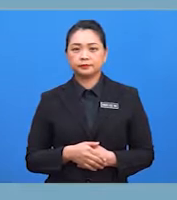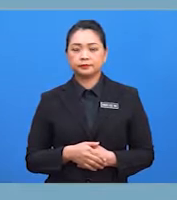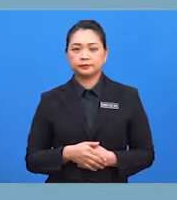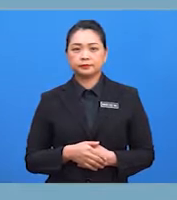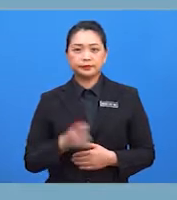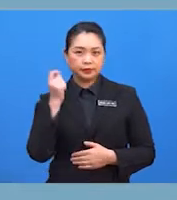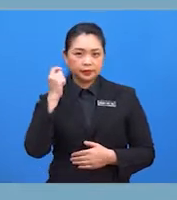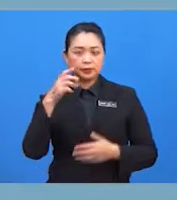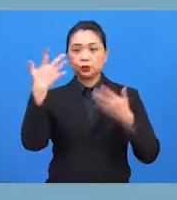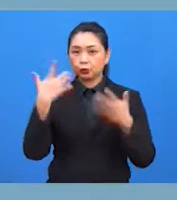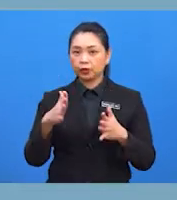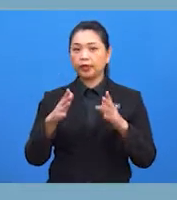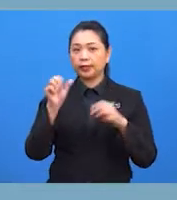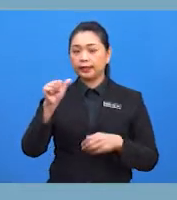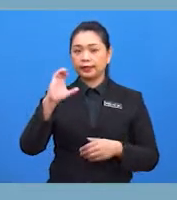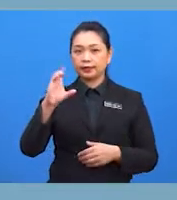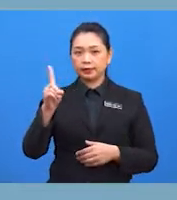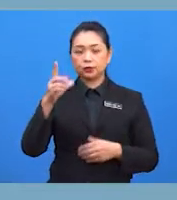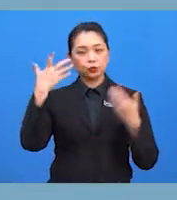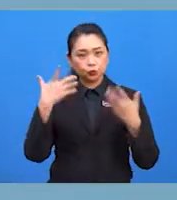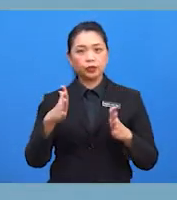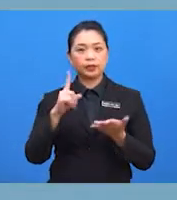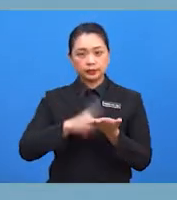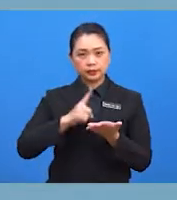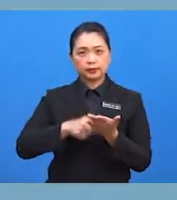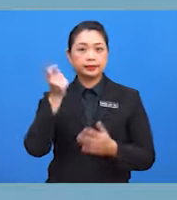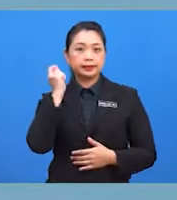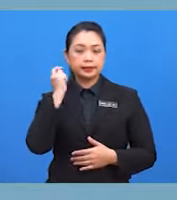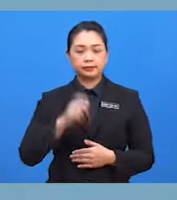telah diterangkan dalam forum tadi kecuali taraf hidup.